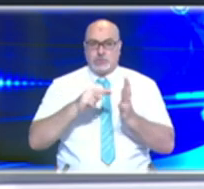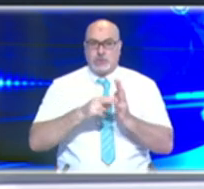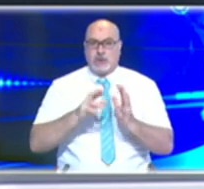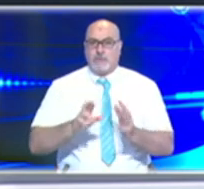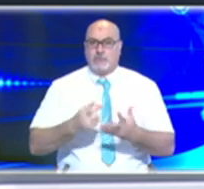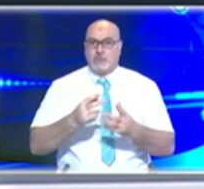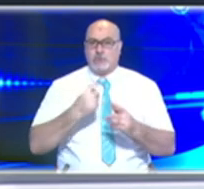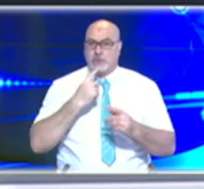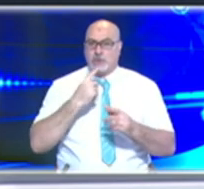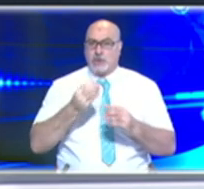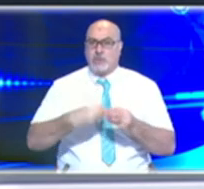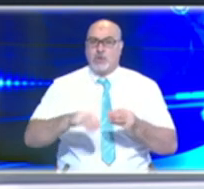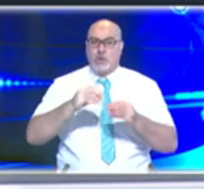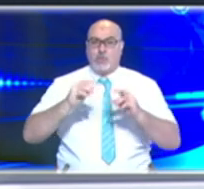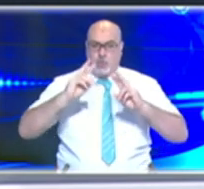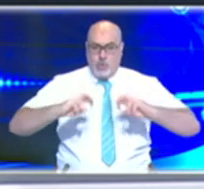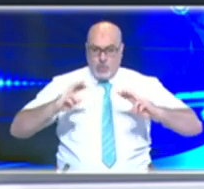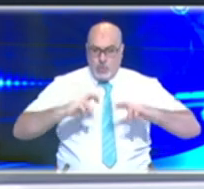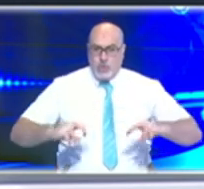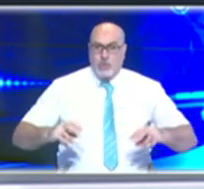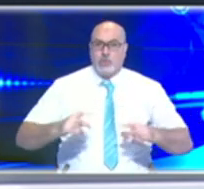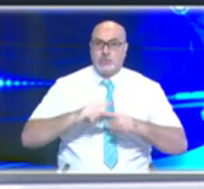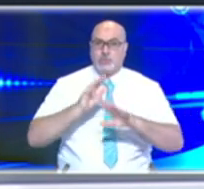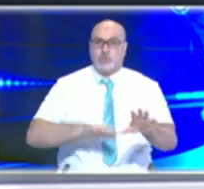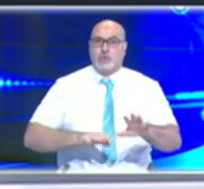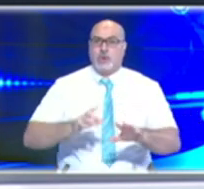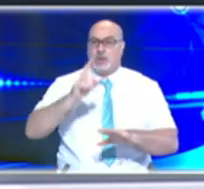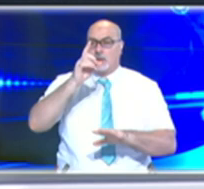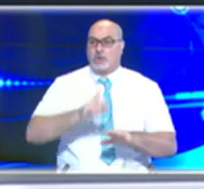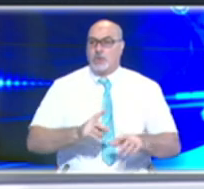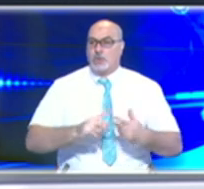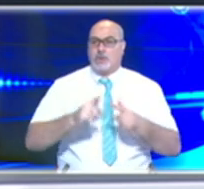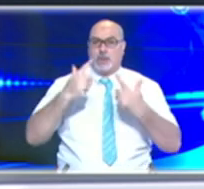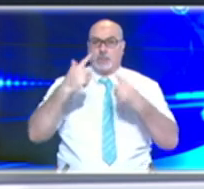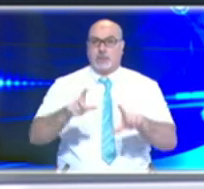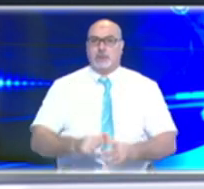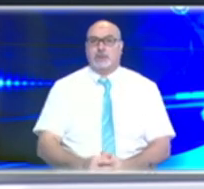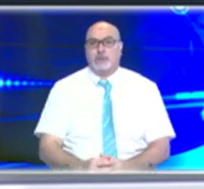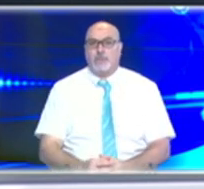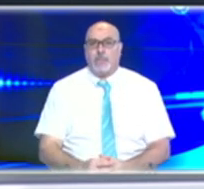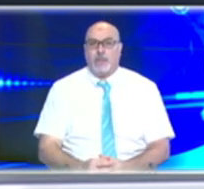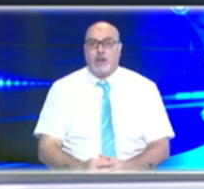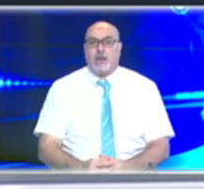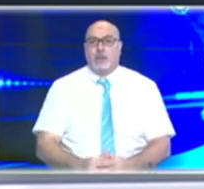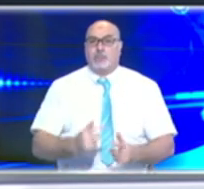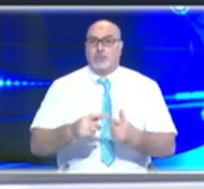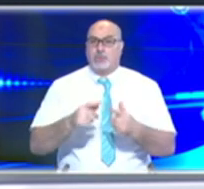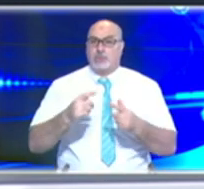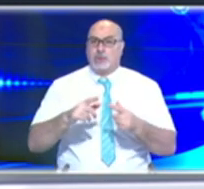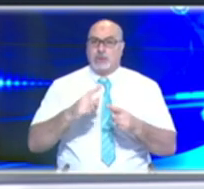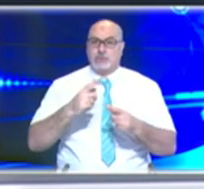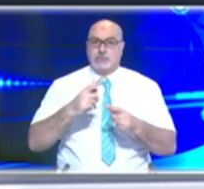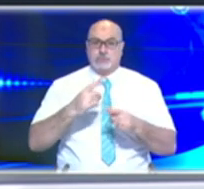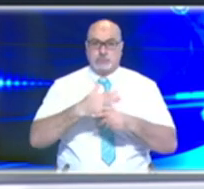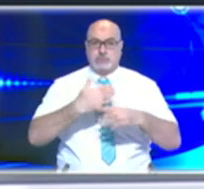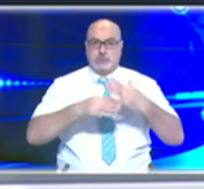المشروع يعزز الصلاحيات الرقابية ويحمي حقوق المواطن وحريته ويسمح بتجسيد التزامات